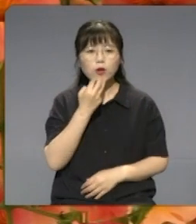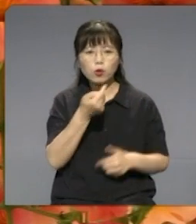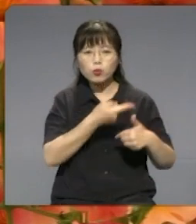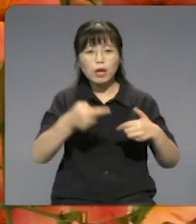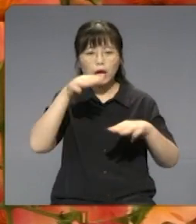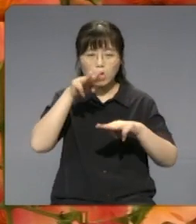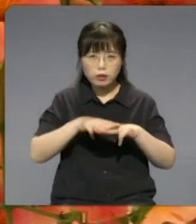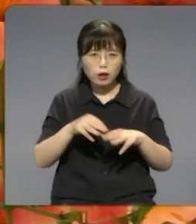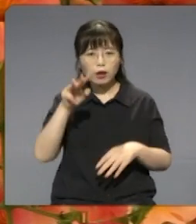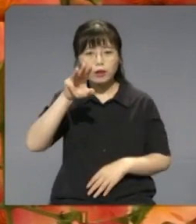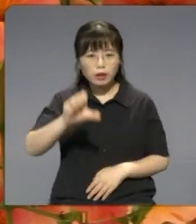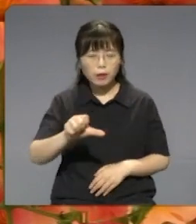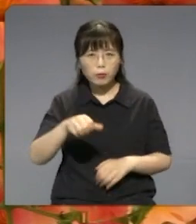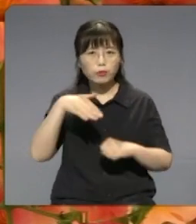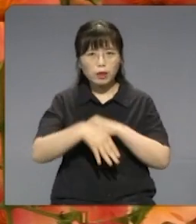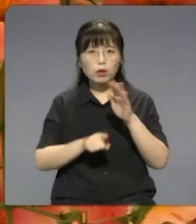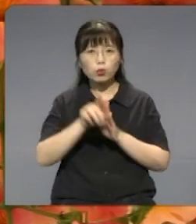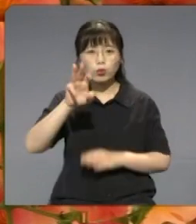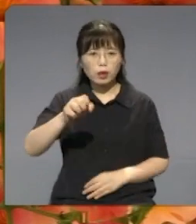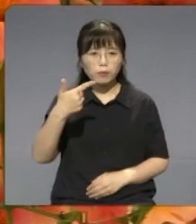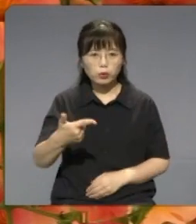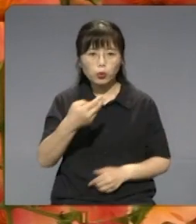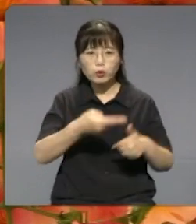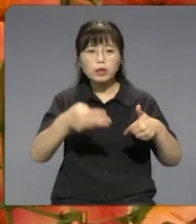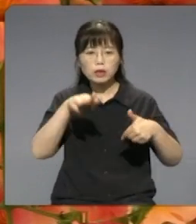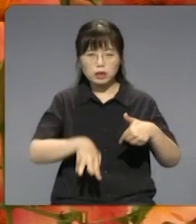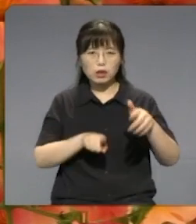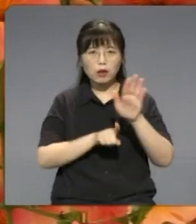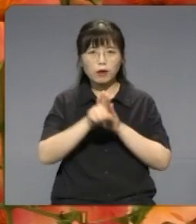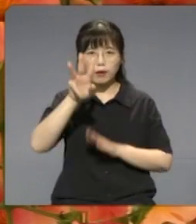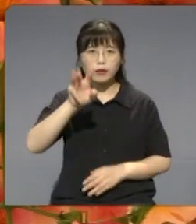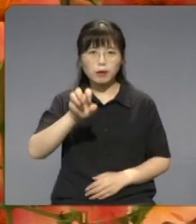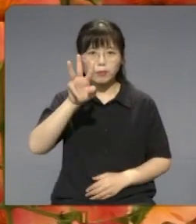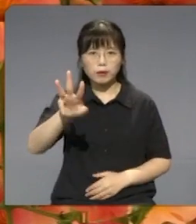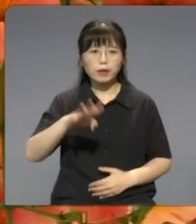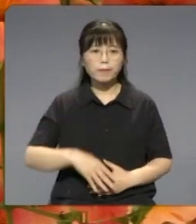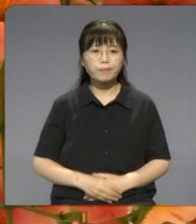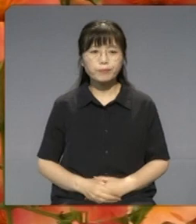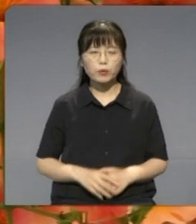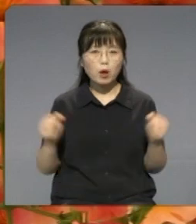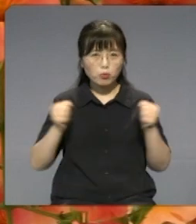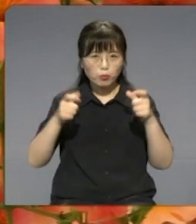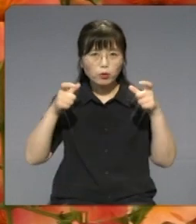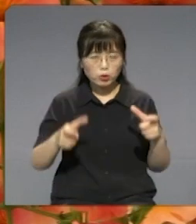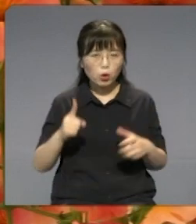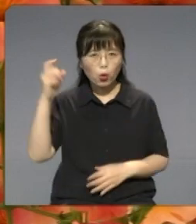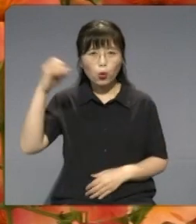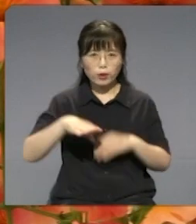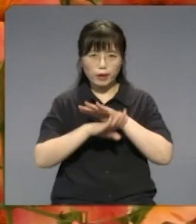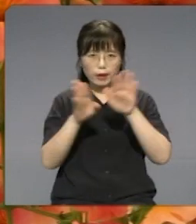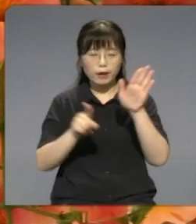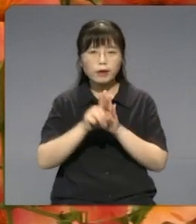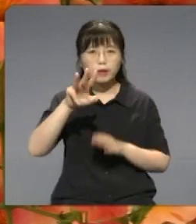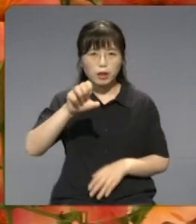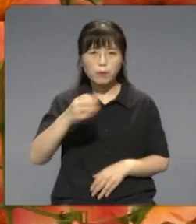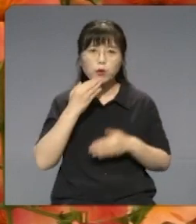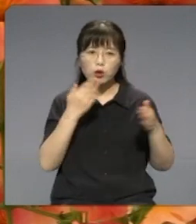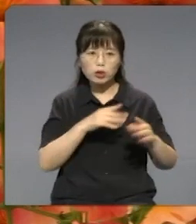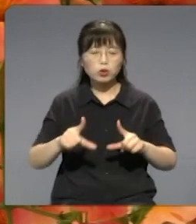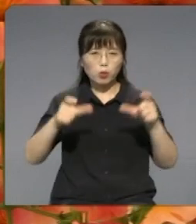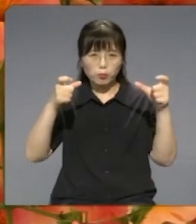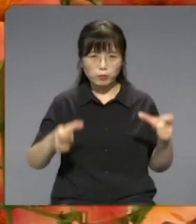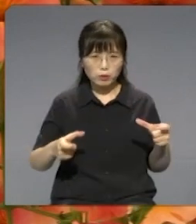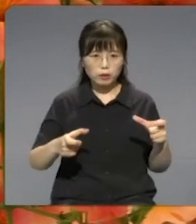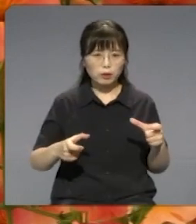대구 광주 36도까지 오르겠고요 인천 낮기온 33도가 예상됩니다 경기북부지역 고향 낮기온 35도 경기